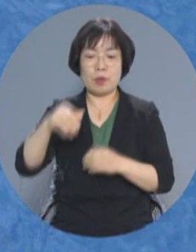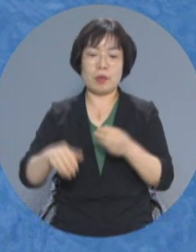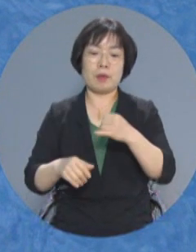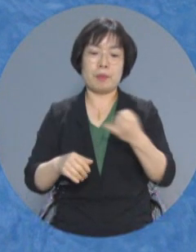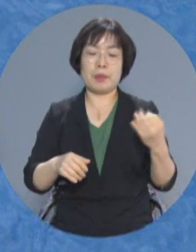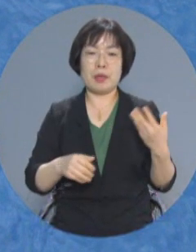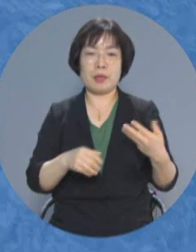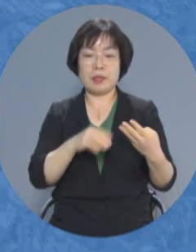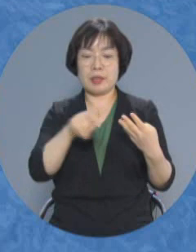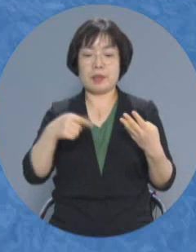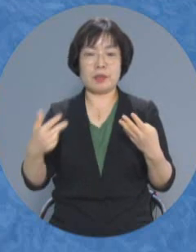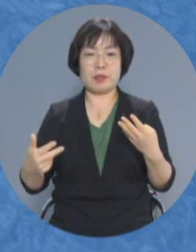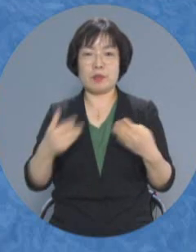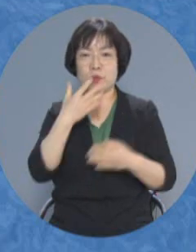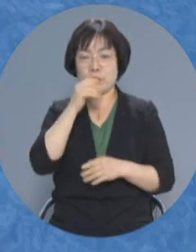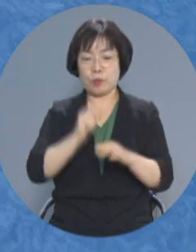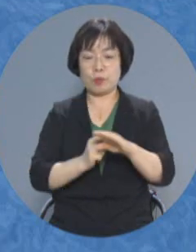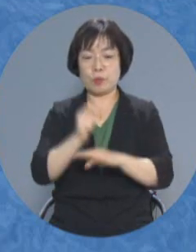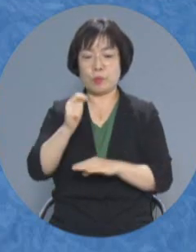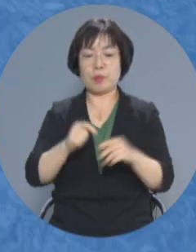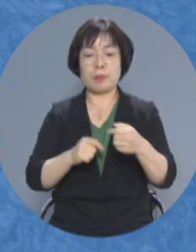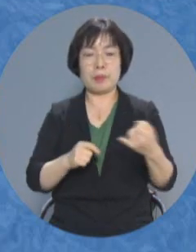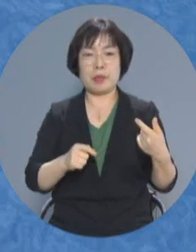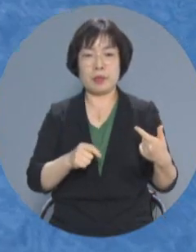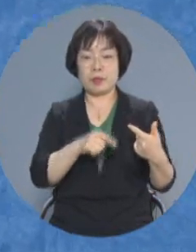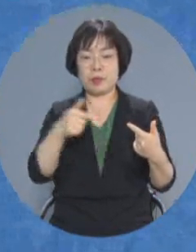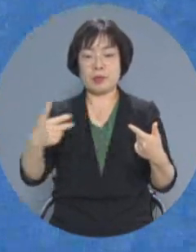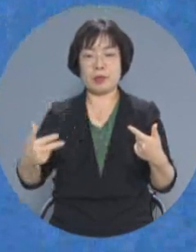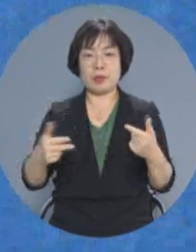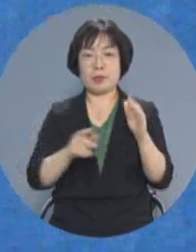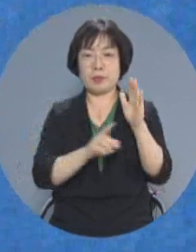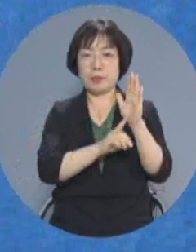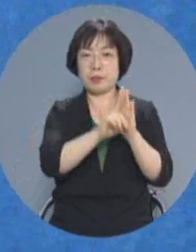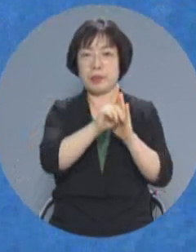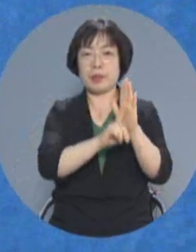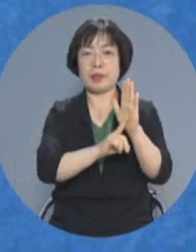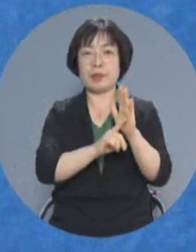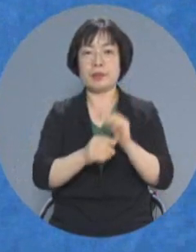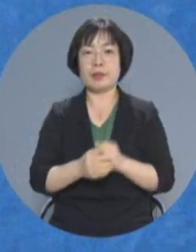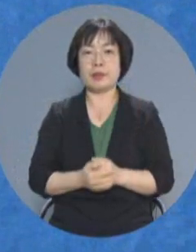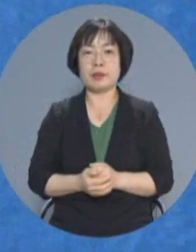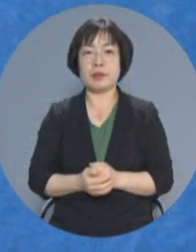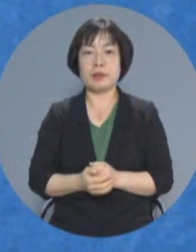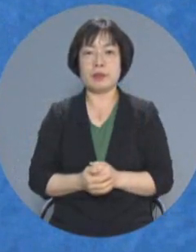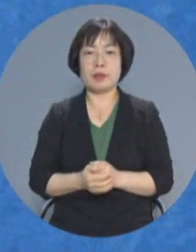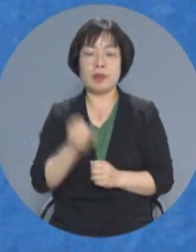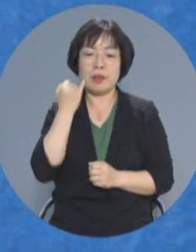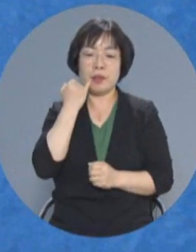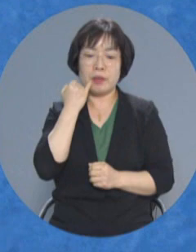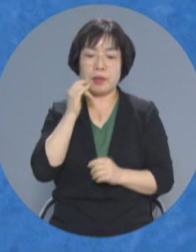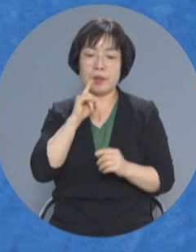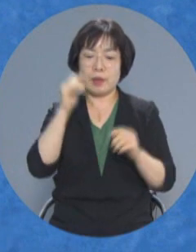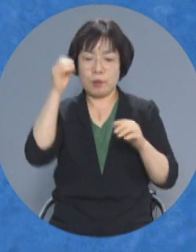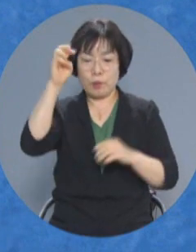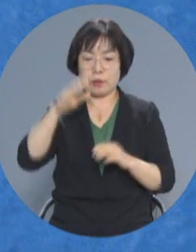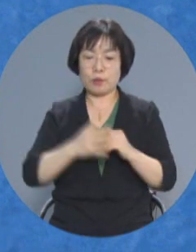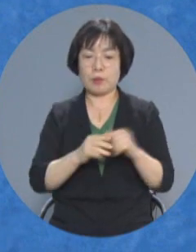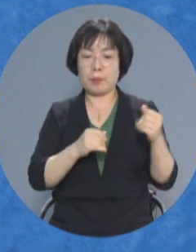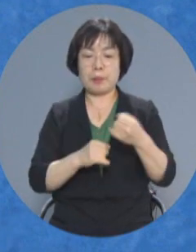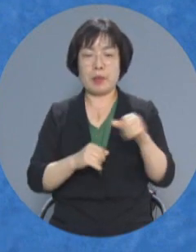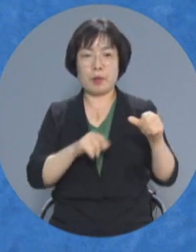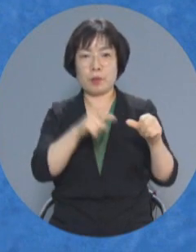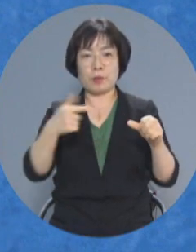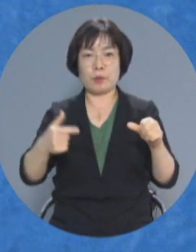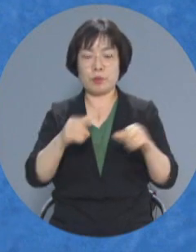영화사에서 7도 고는 영화 6에서 7도 에 기온 분포를 보이겠습니다 내 광주 4 영화 o 에서 6도